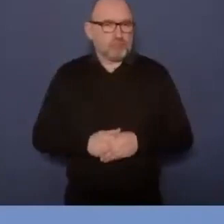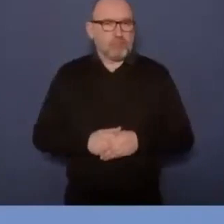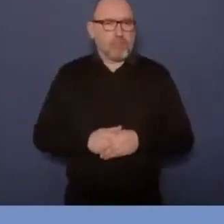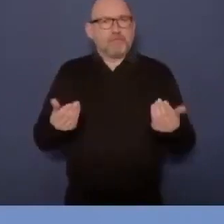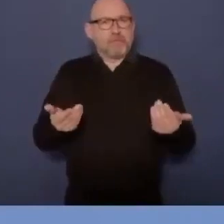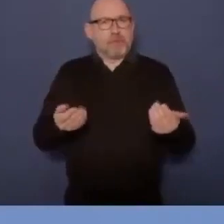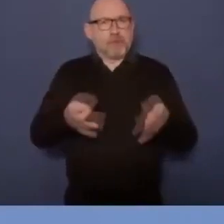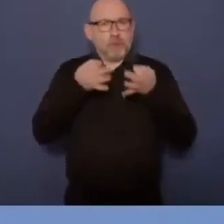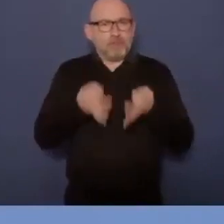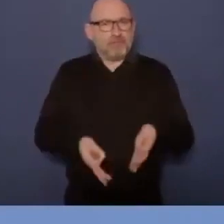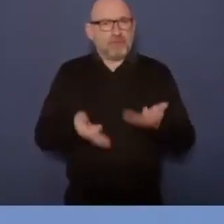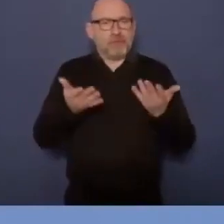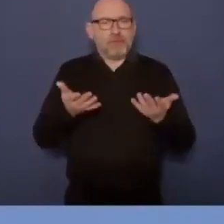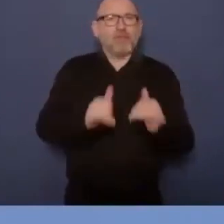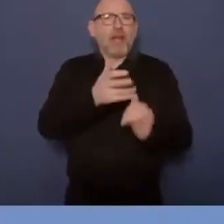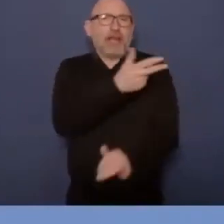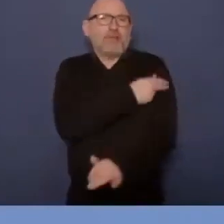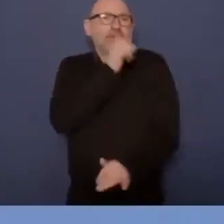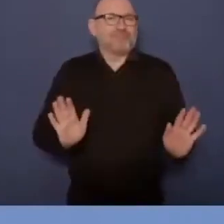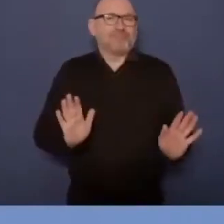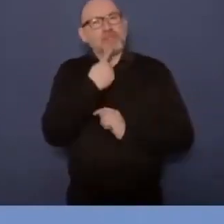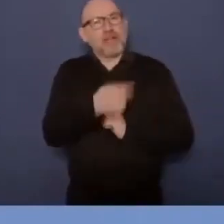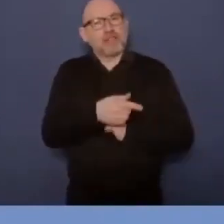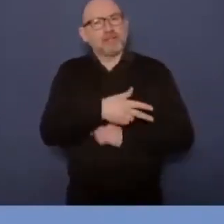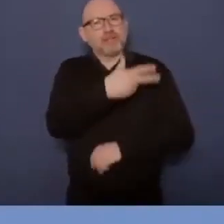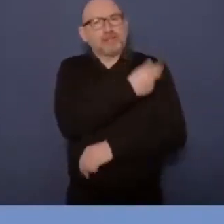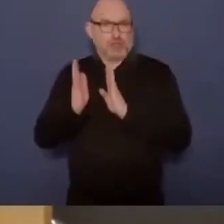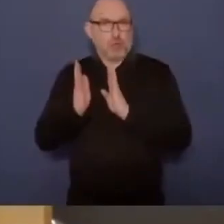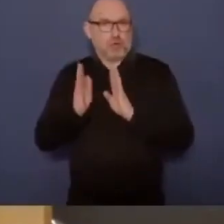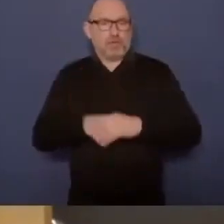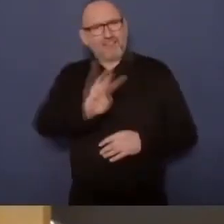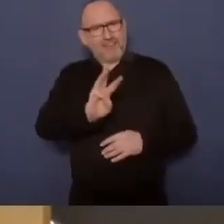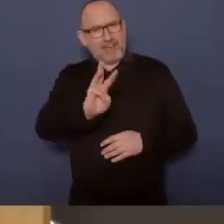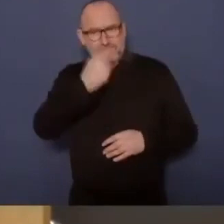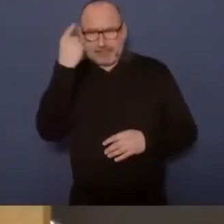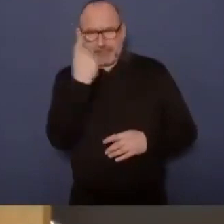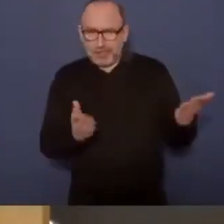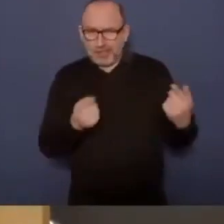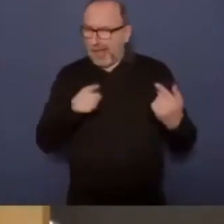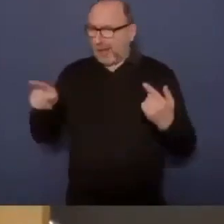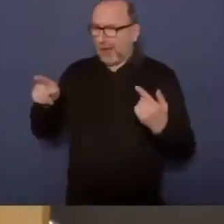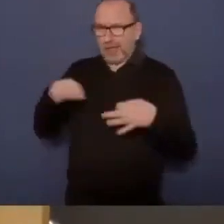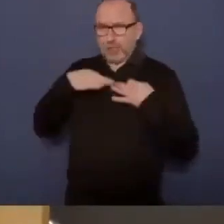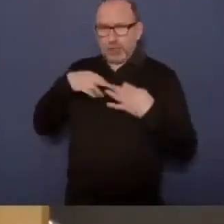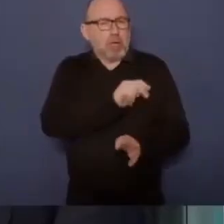also also auf die Frage hat, also, also die Frage, den